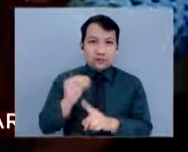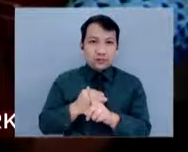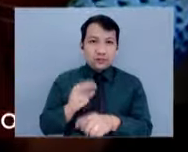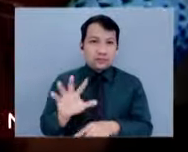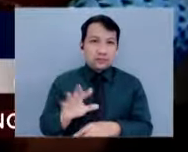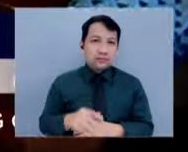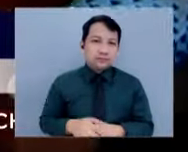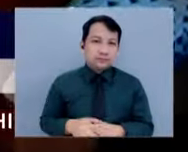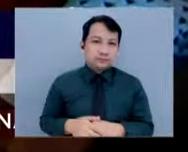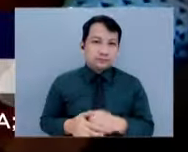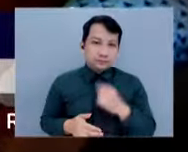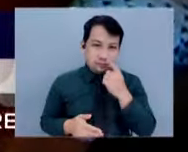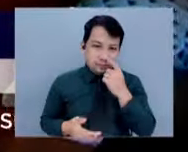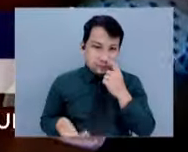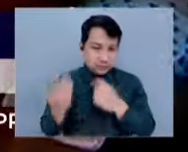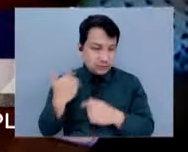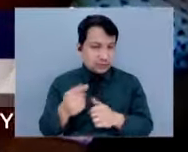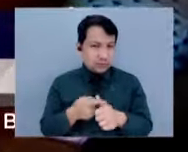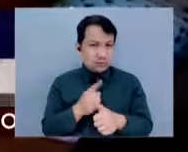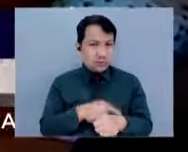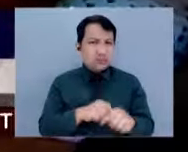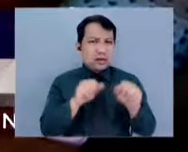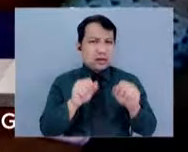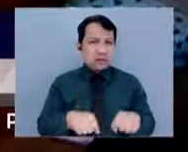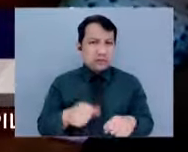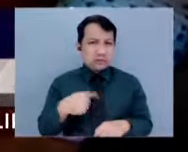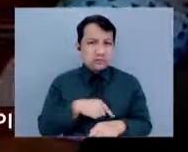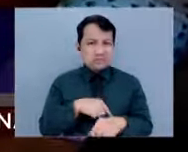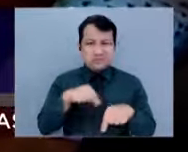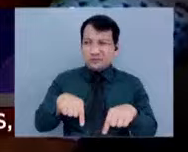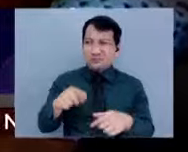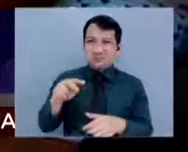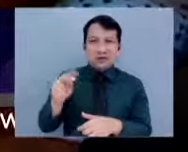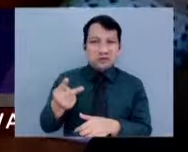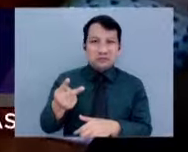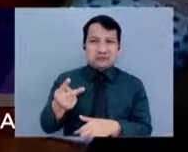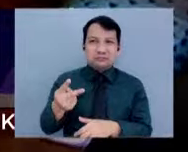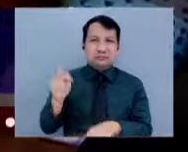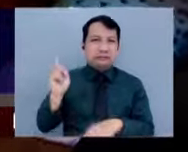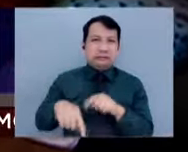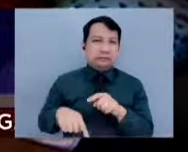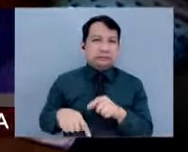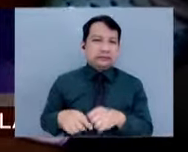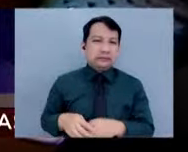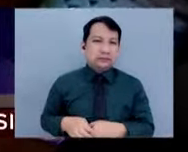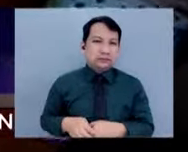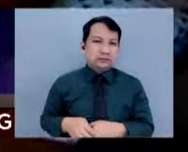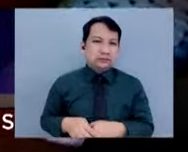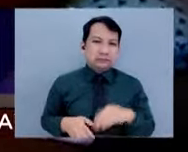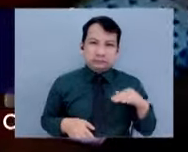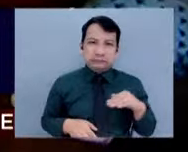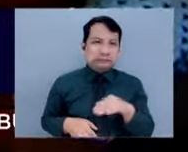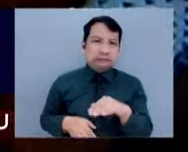5. Nakayang-kaya pa namin pero itong uli na wala na talagang.